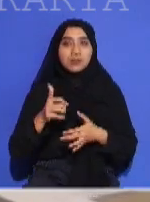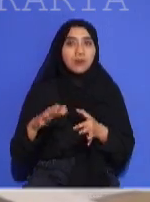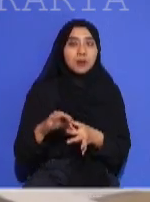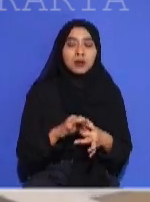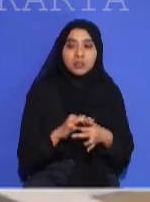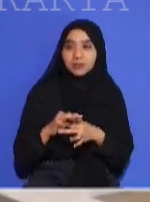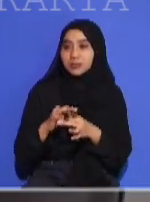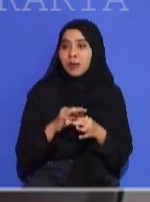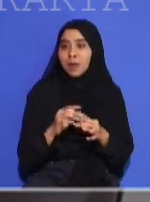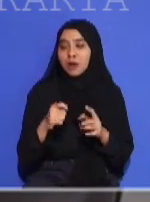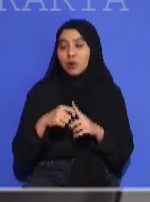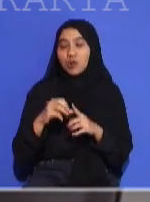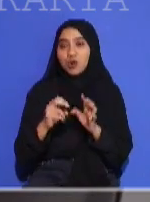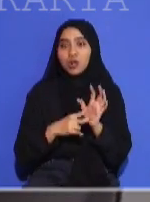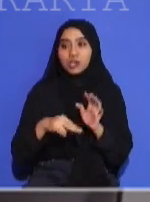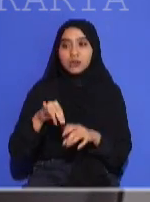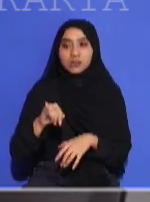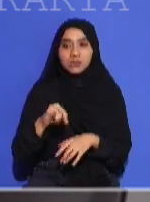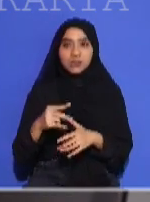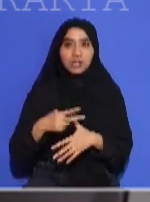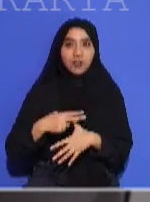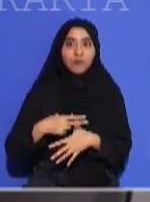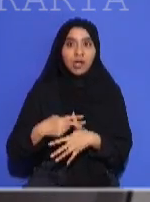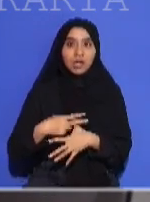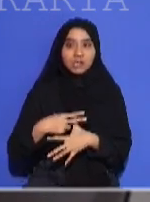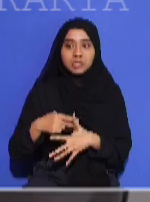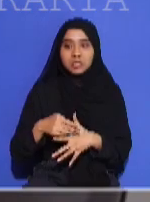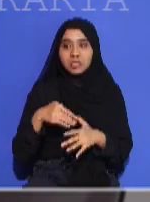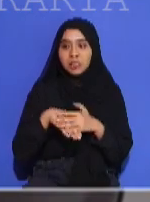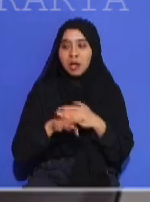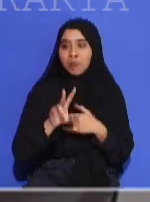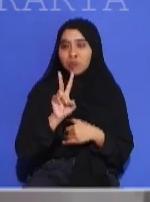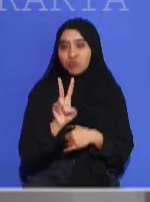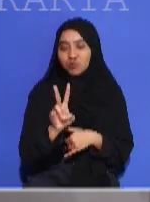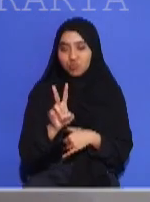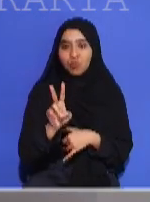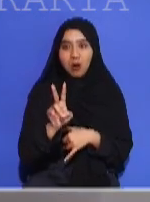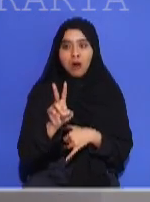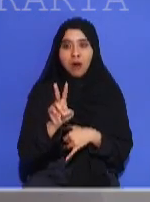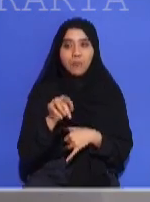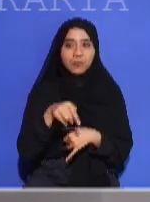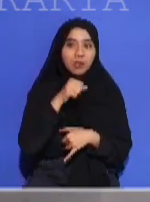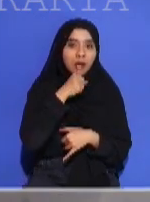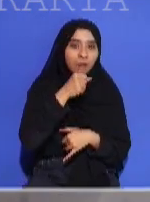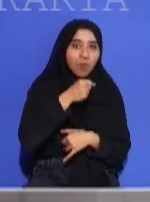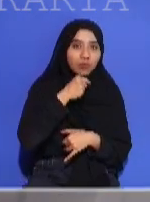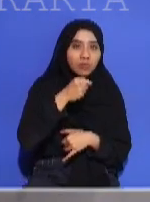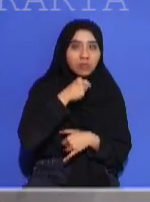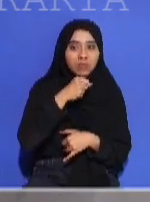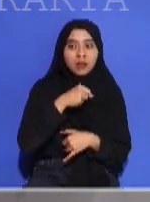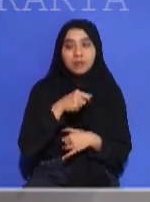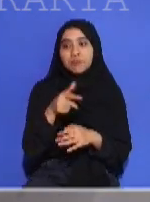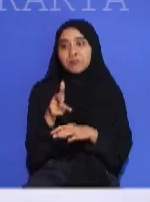dengan TVRI Jogja. Televisi publik itu mengirimkan 2 reporter dan juru kamera untuk liputan berita Pekan Olahraga